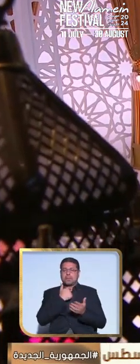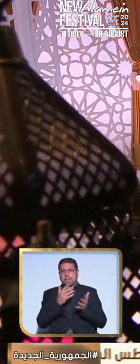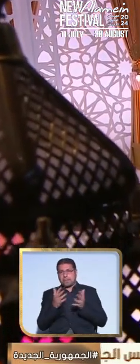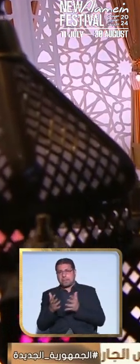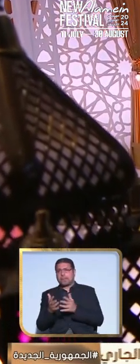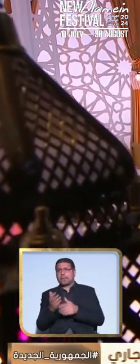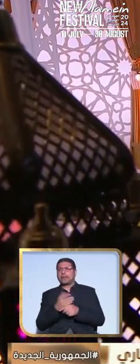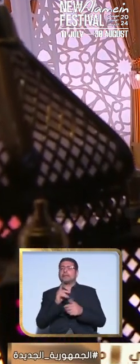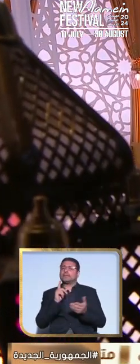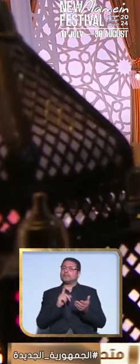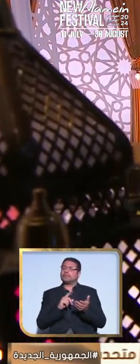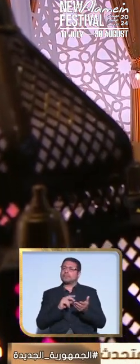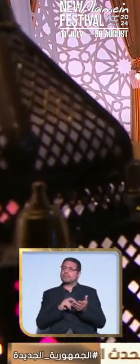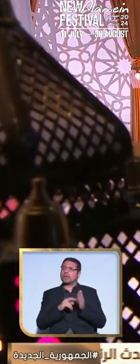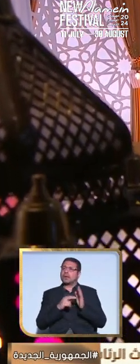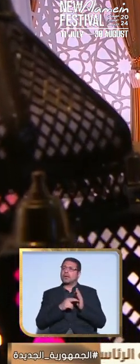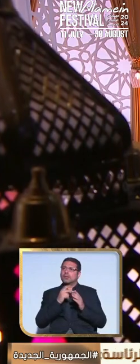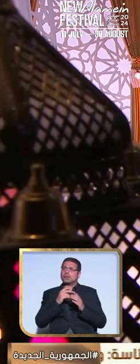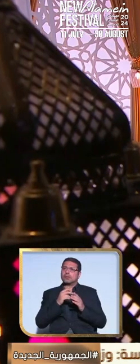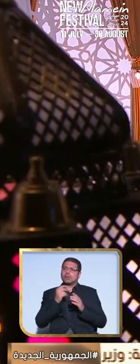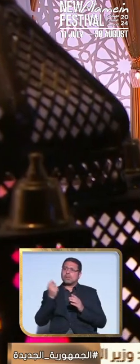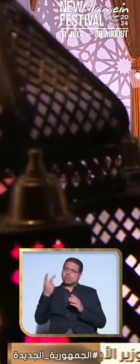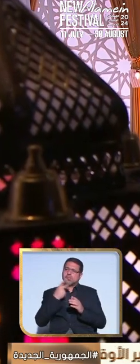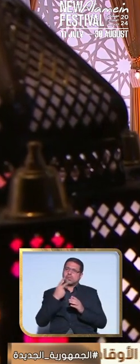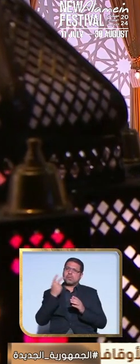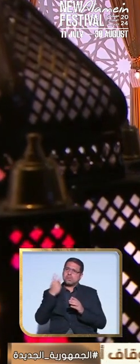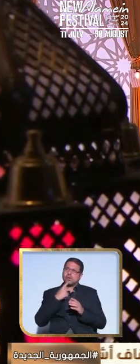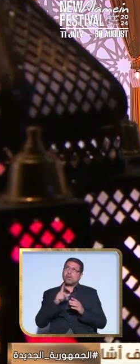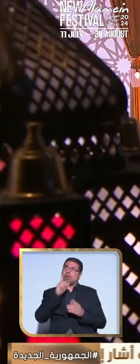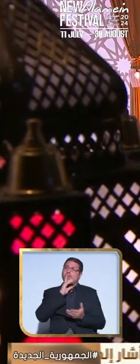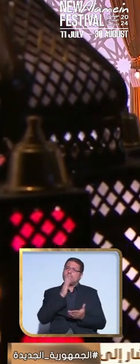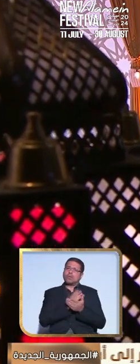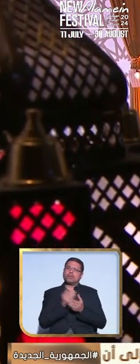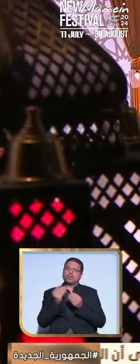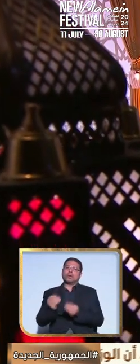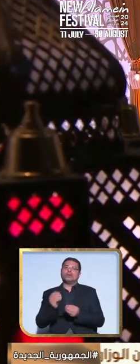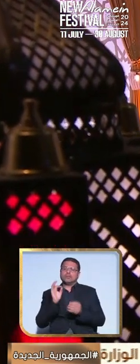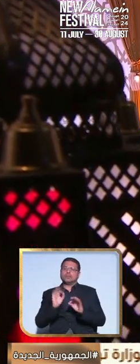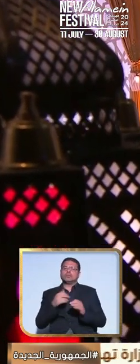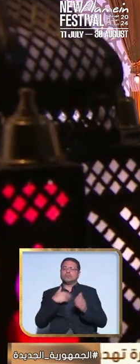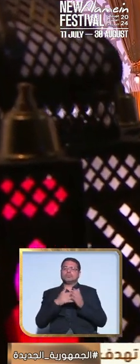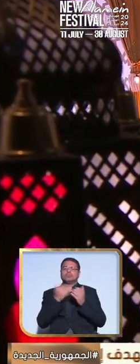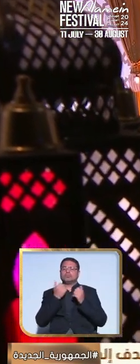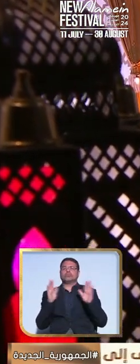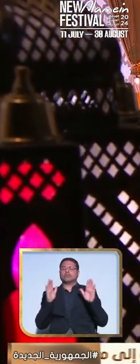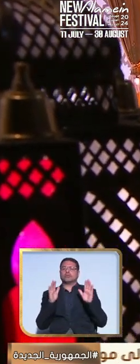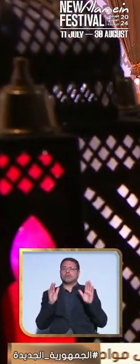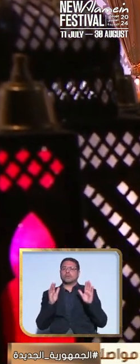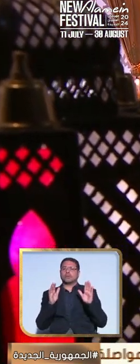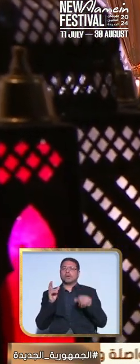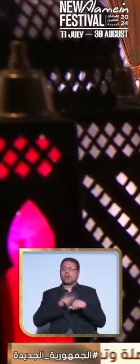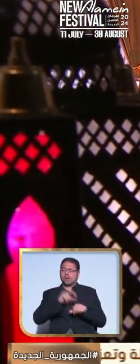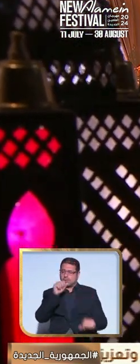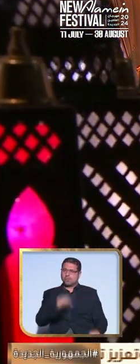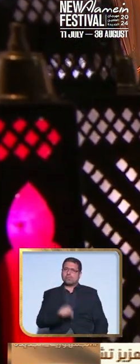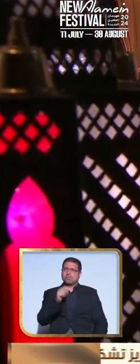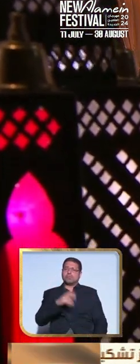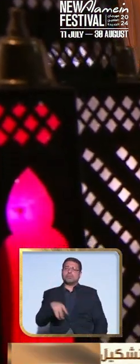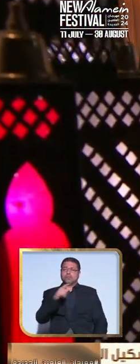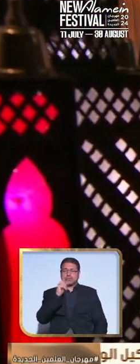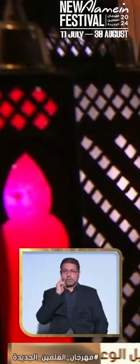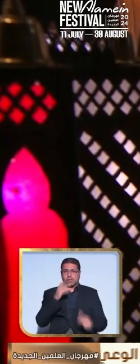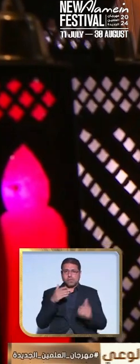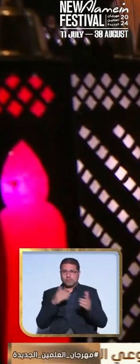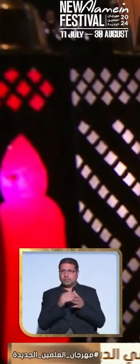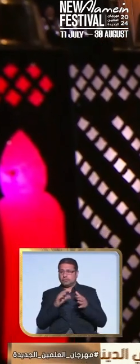اكتر، ان هو دين، ودين الله احق بالقضاء حتى تبرأ الذمه. نعم، وعشان برضو